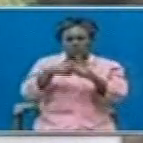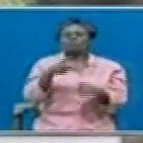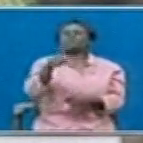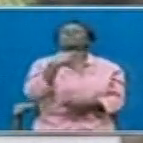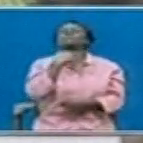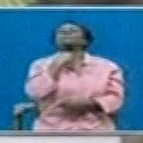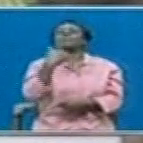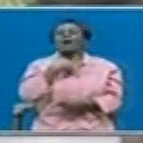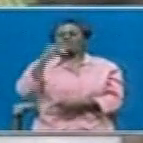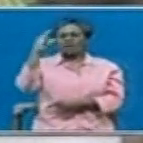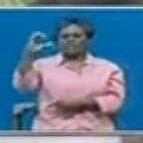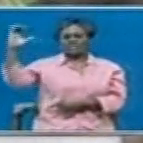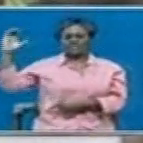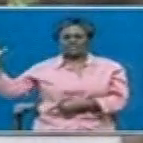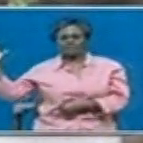alikuwa mweko huko